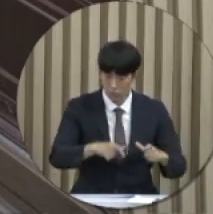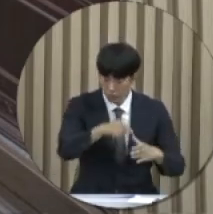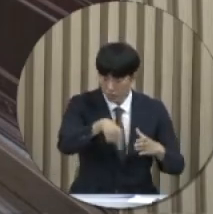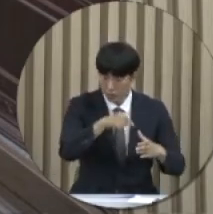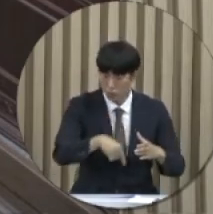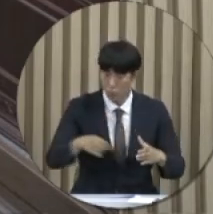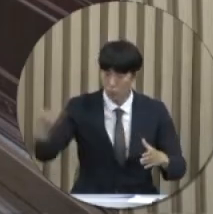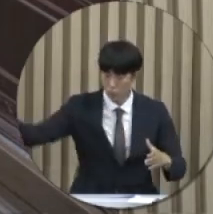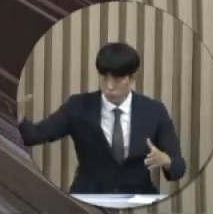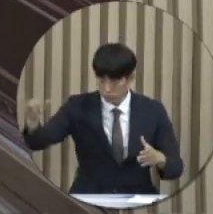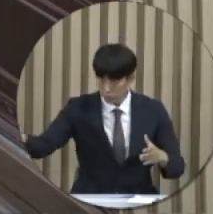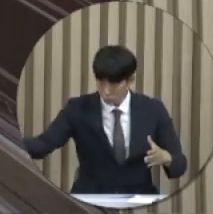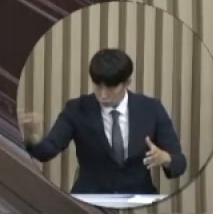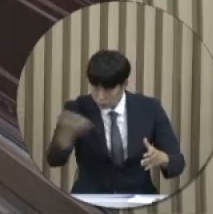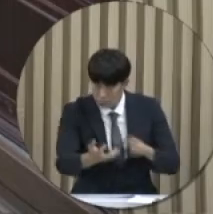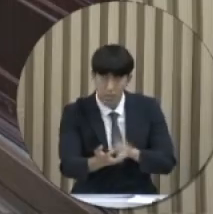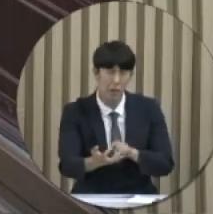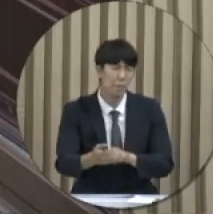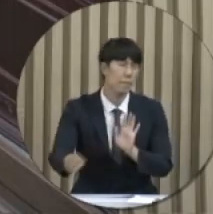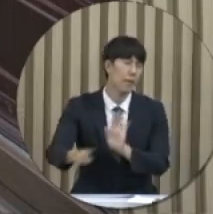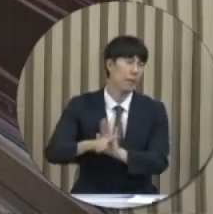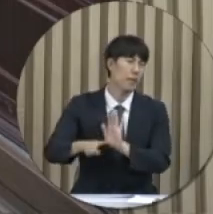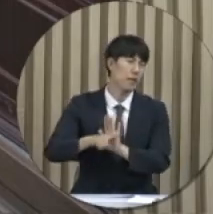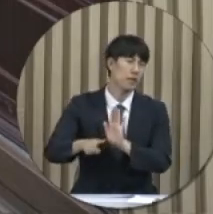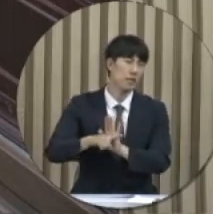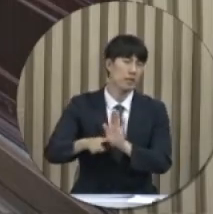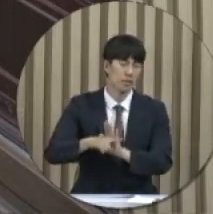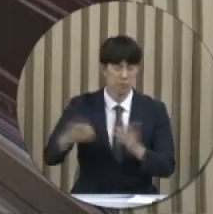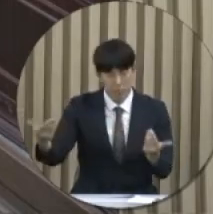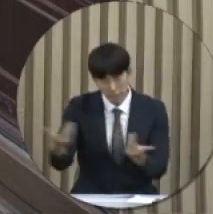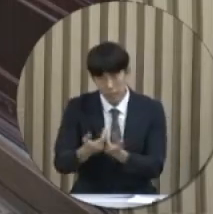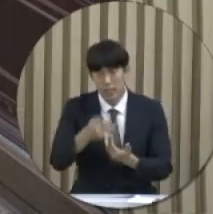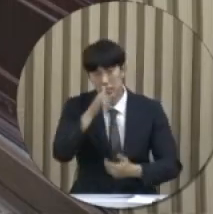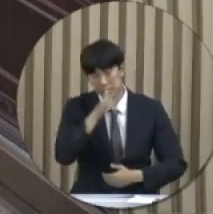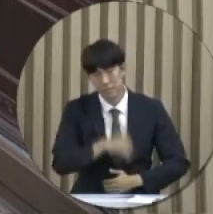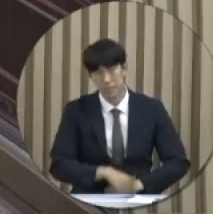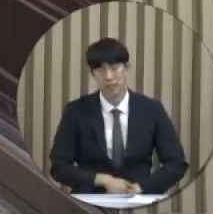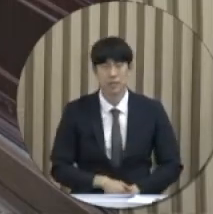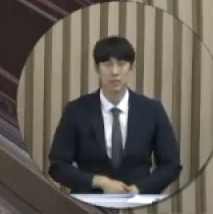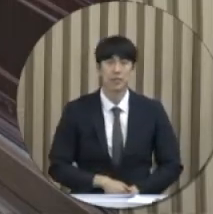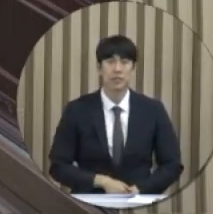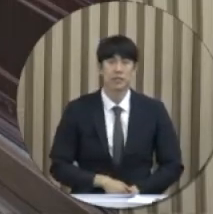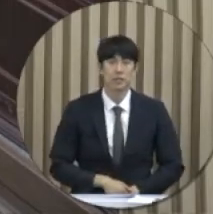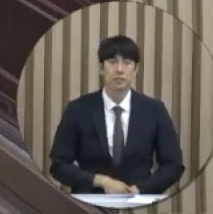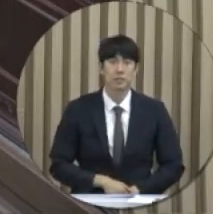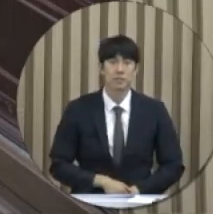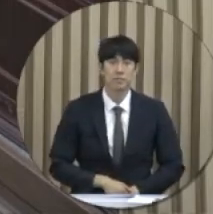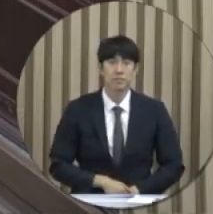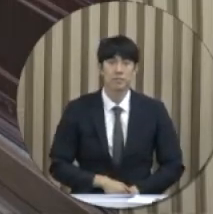거에 대해서 반대를 한다. 이건 뭐 공식적인 데이터를 발표를 한 부분이니까요.